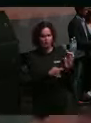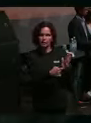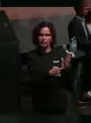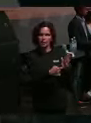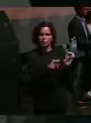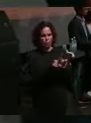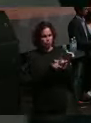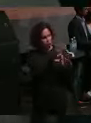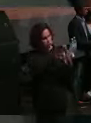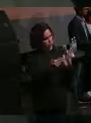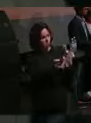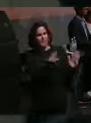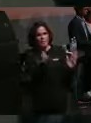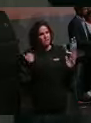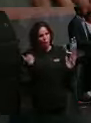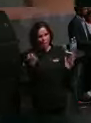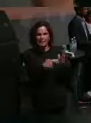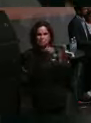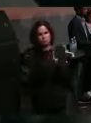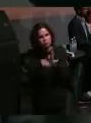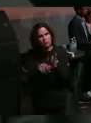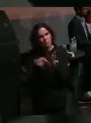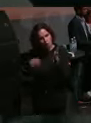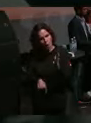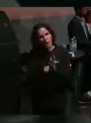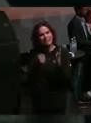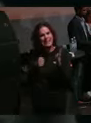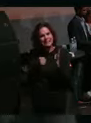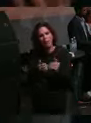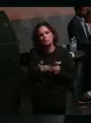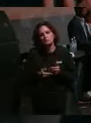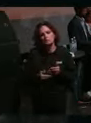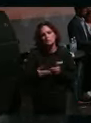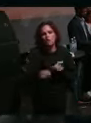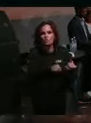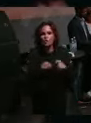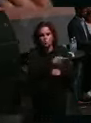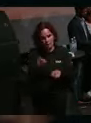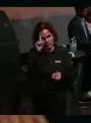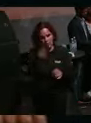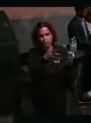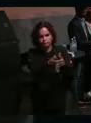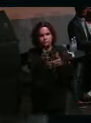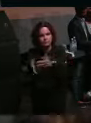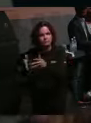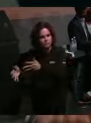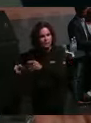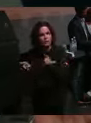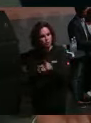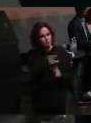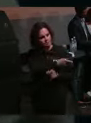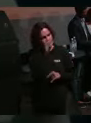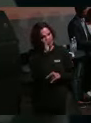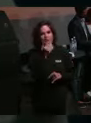for, men som lister nettopp opp en smørbrødliste over tiltak kommunene faktisk kan iverksette, og som vi I Høyre mener gode